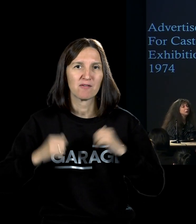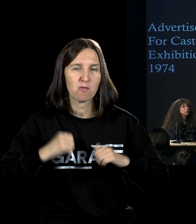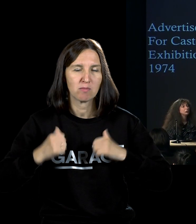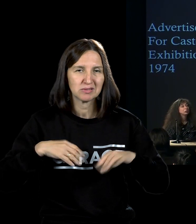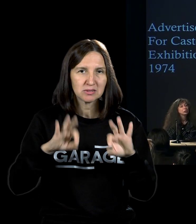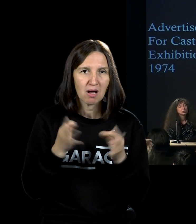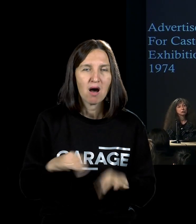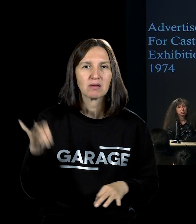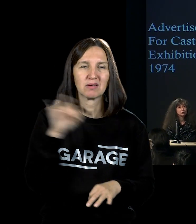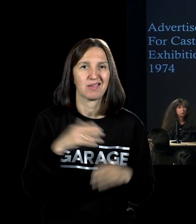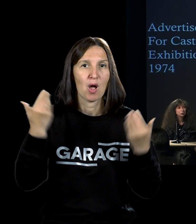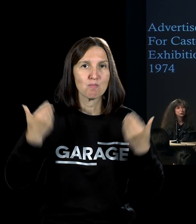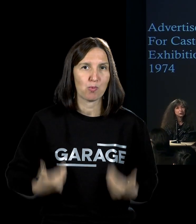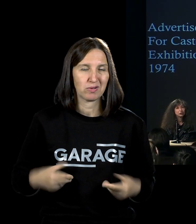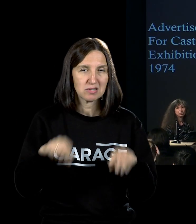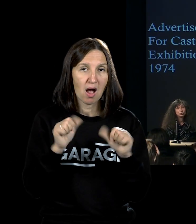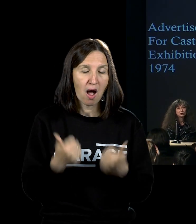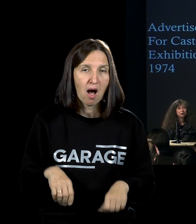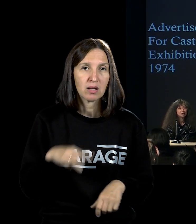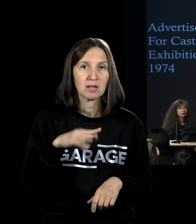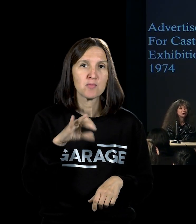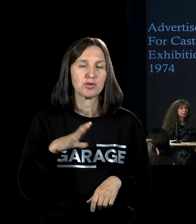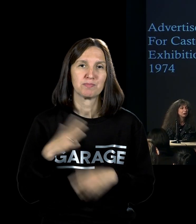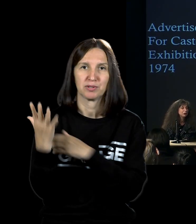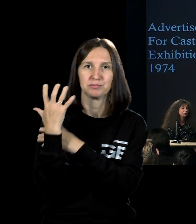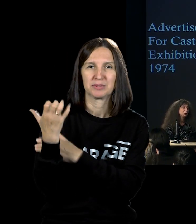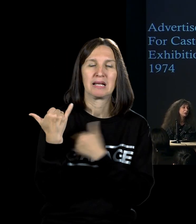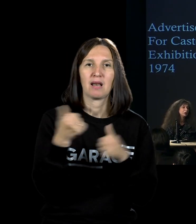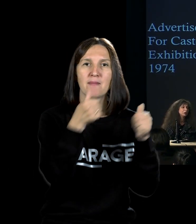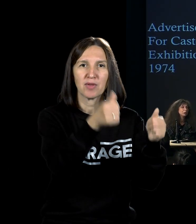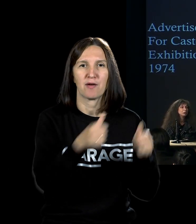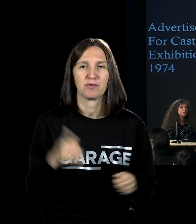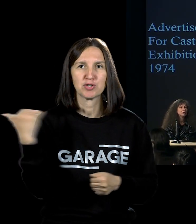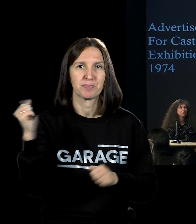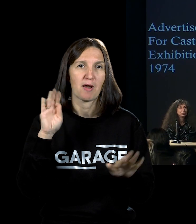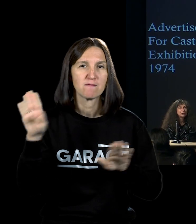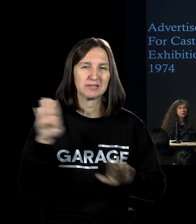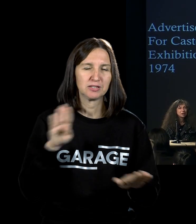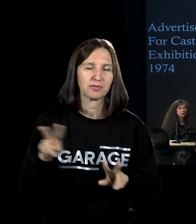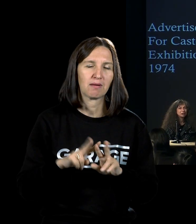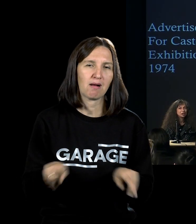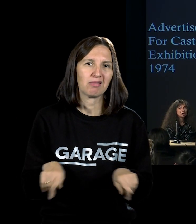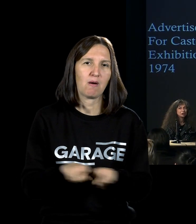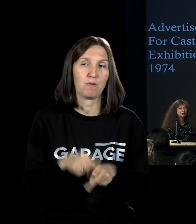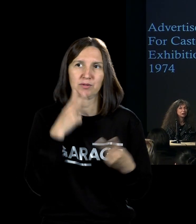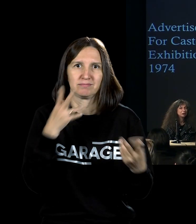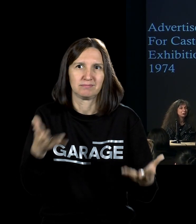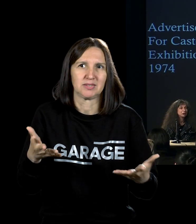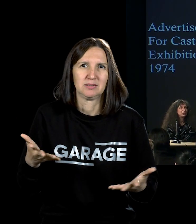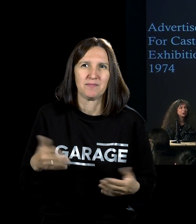И он, мой море сфотографируется для афиши своей выставки вот в виде такого вот